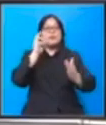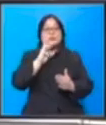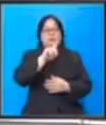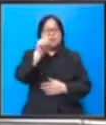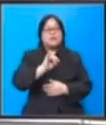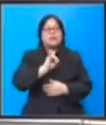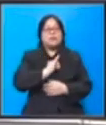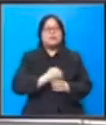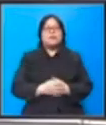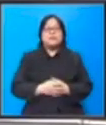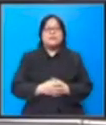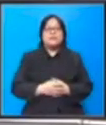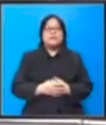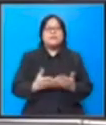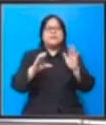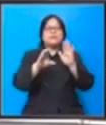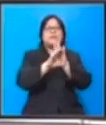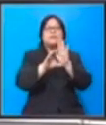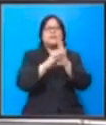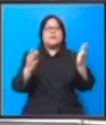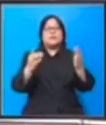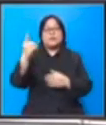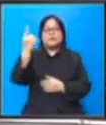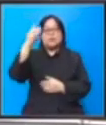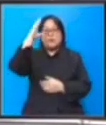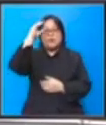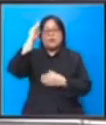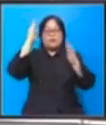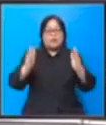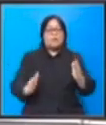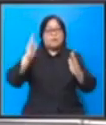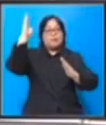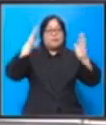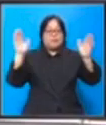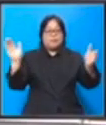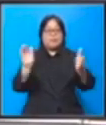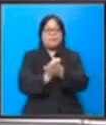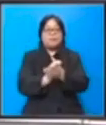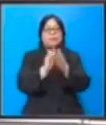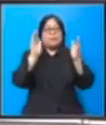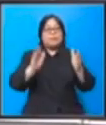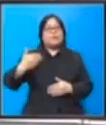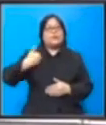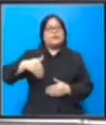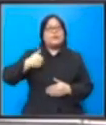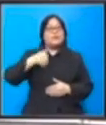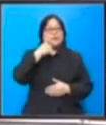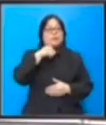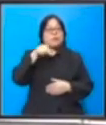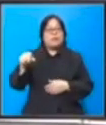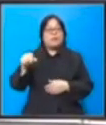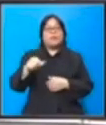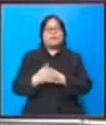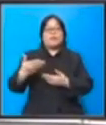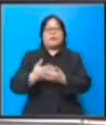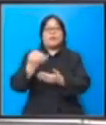Jadi soalan saya, contohnya seorang lelaki warga negara Malaysia telah berkahwin dengan warga asing dan